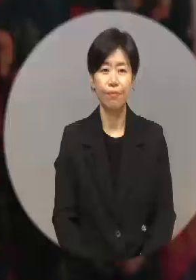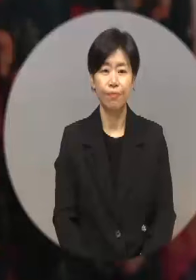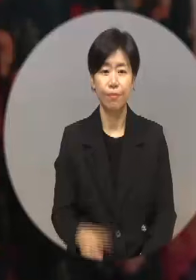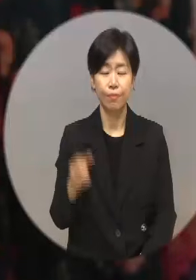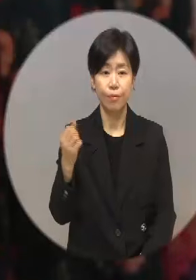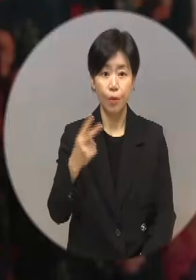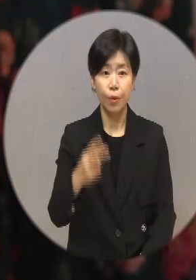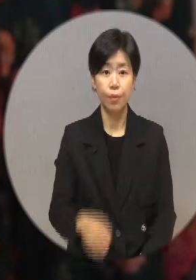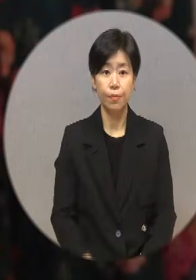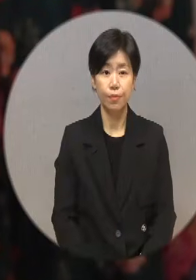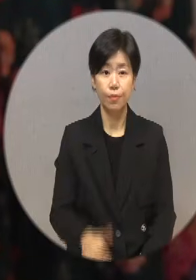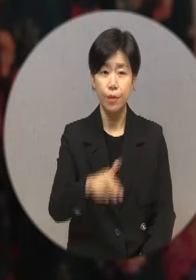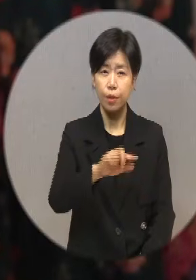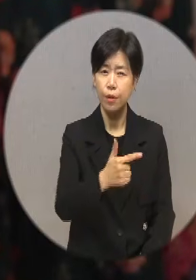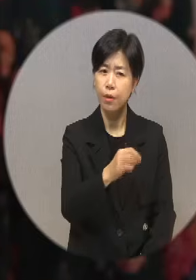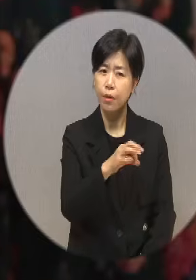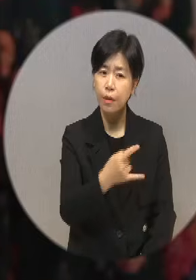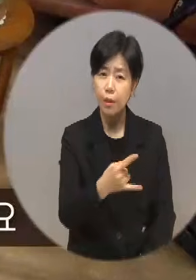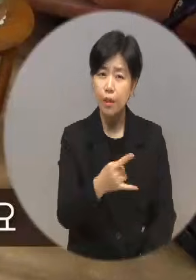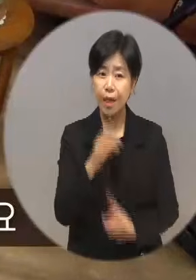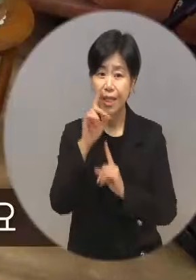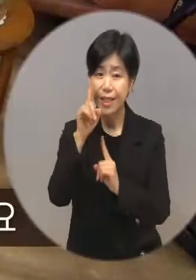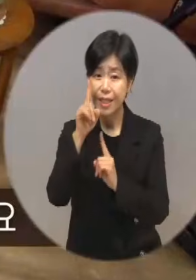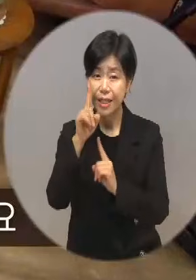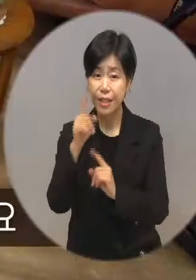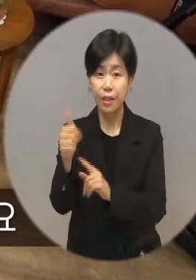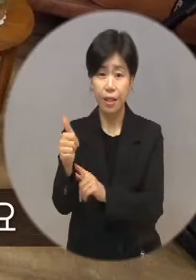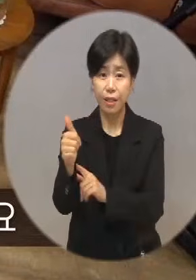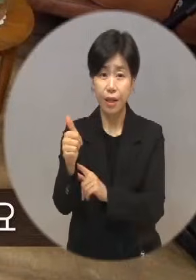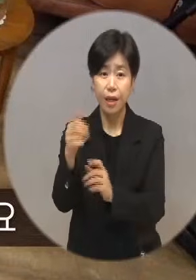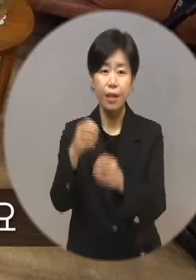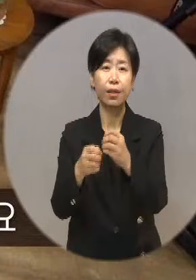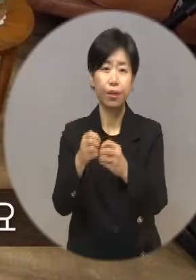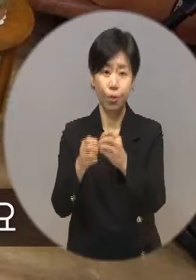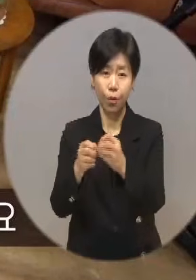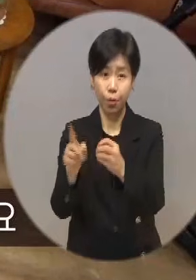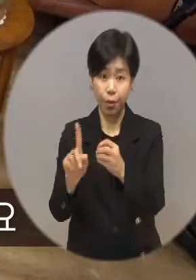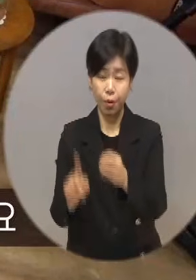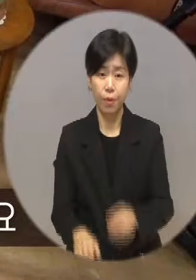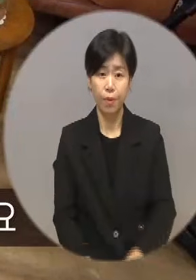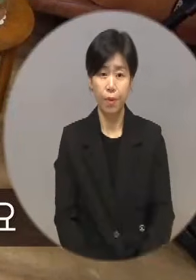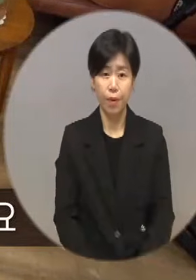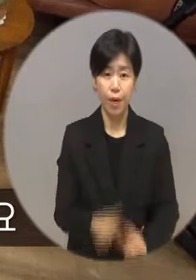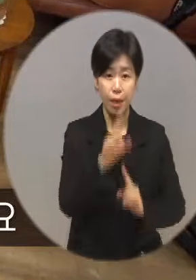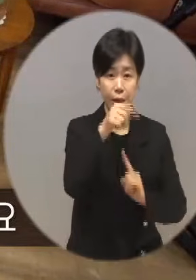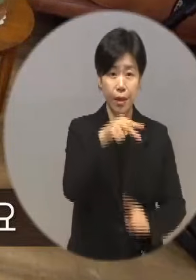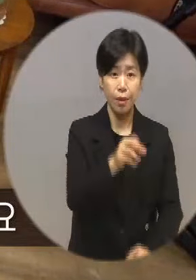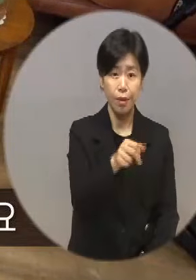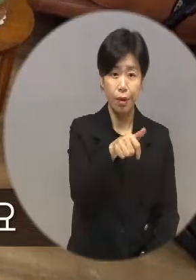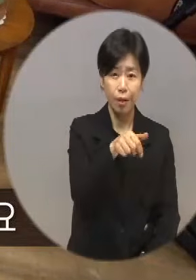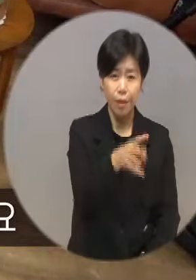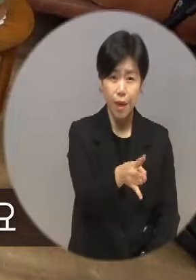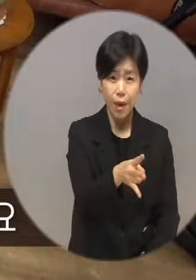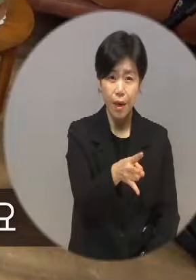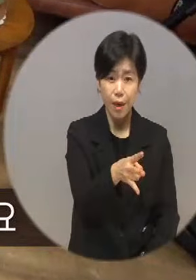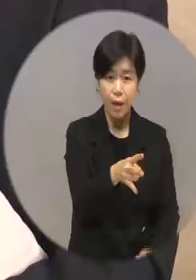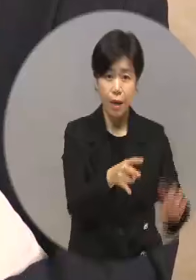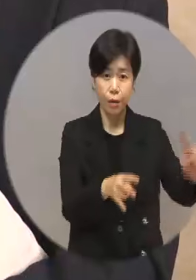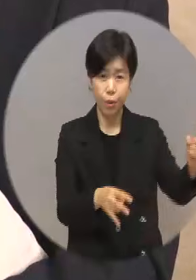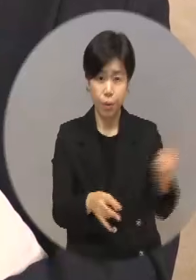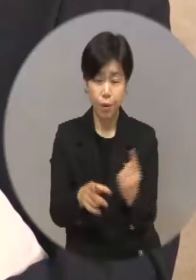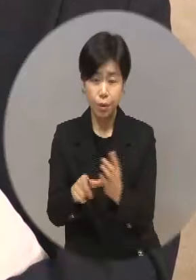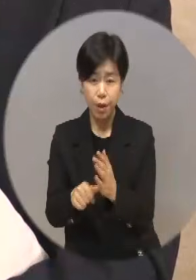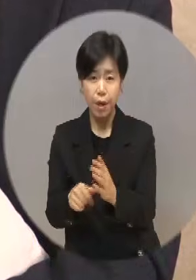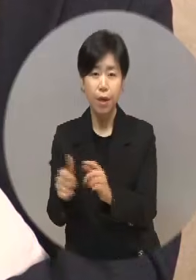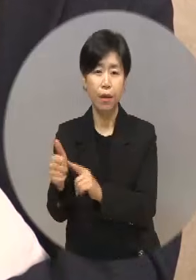이 전희 씨의 시조가 그 이성계가 회군할 때 아, 예, 그때 상인이셨대요.